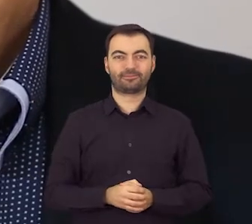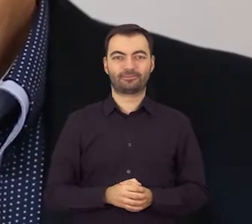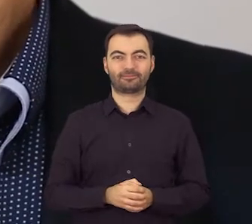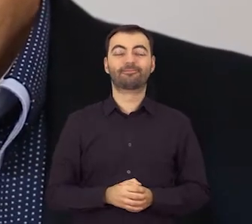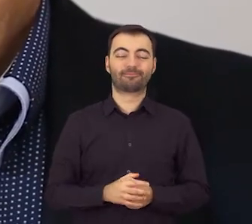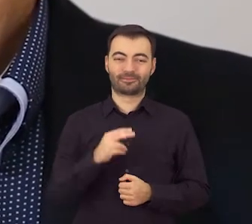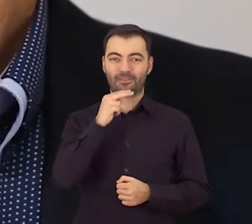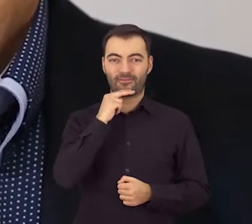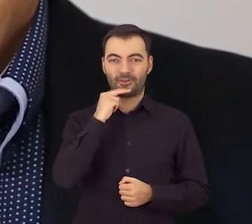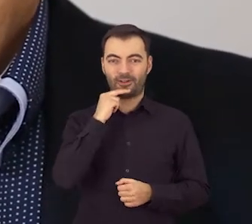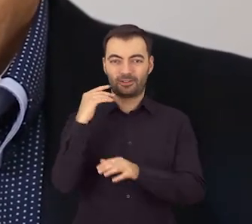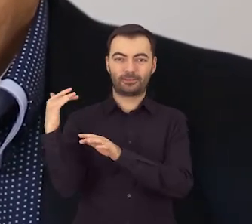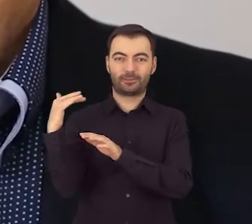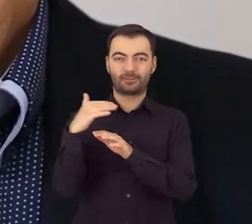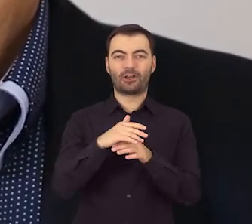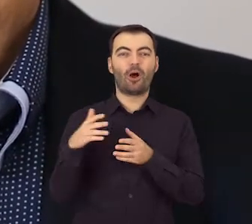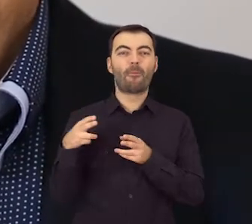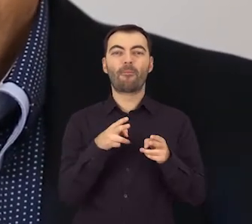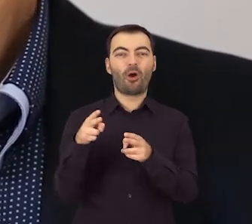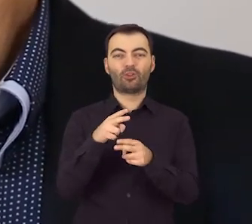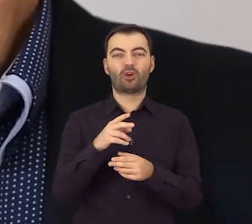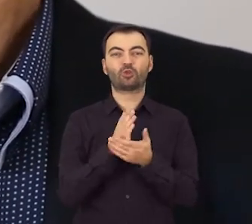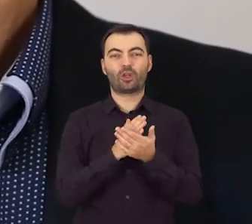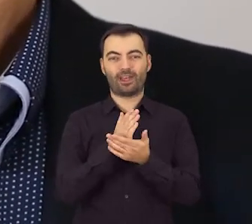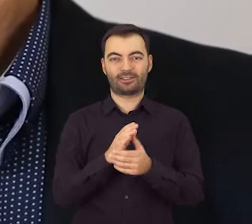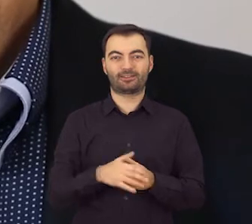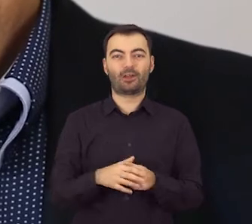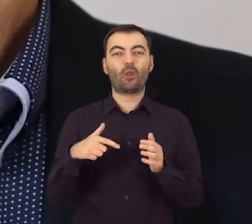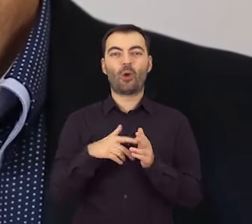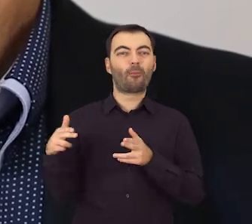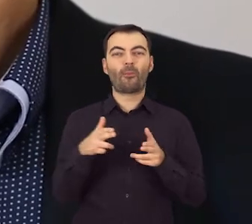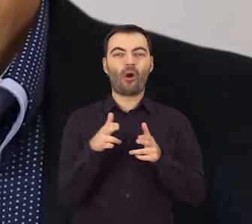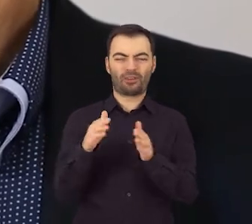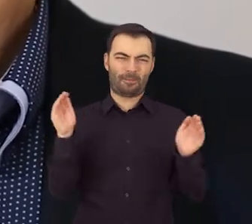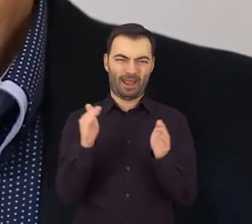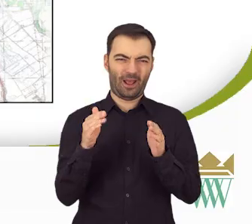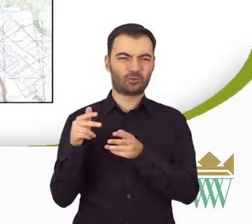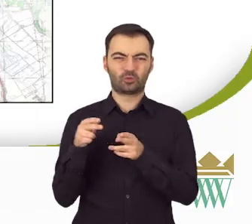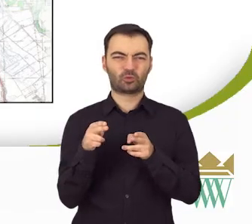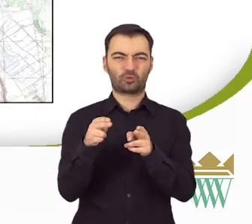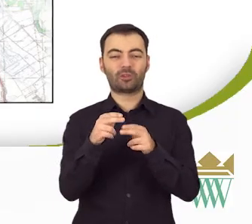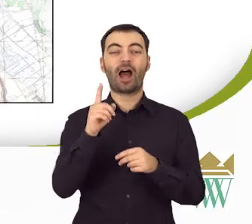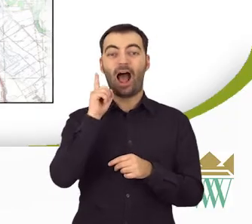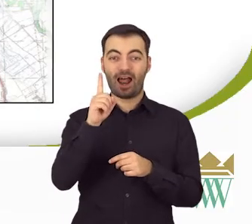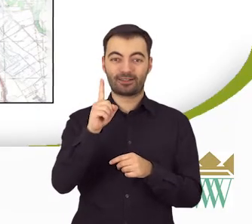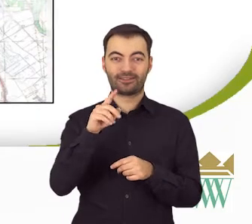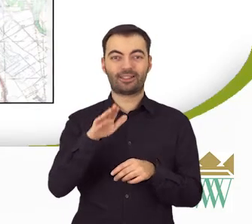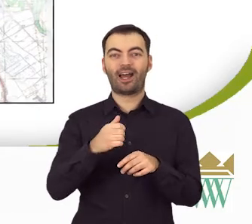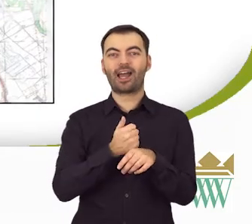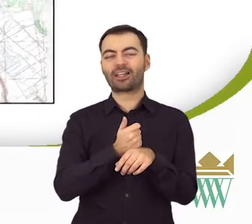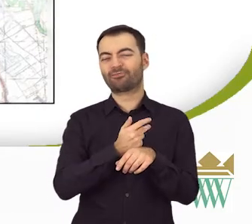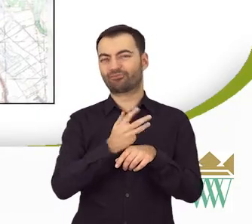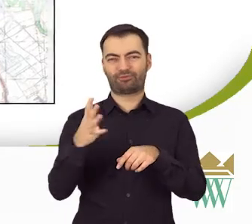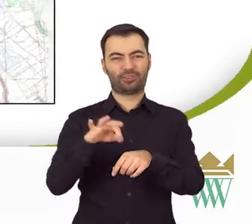mikrobiologicznego są wody dostarczane przez Potok Służewiecki. Potok Służewiecki jest strumykiem, który ma jednakże